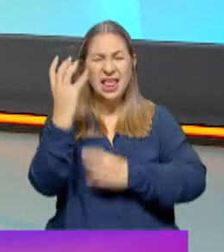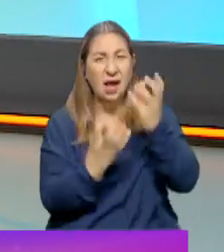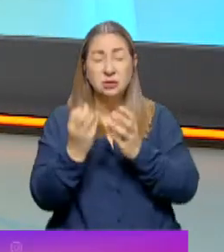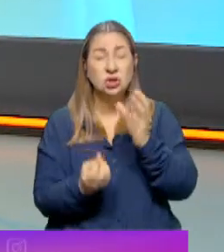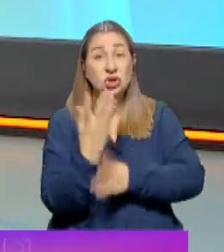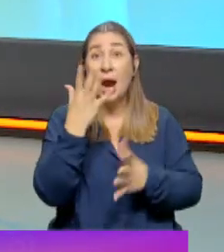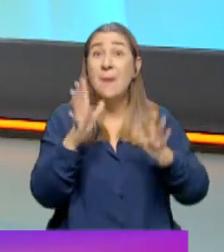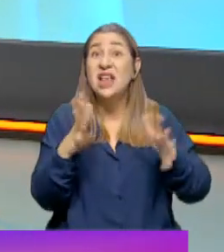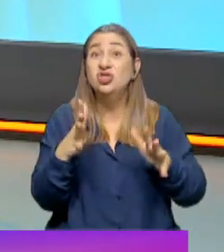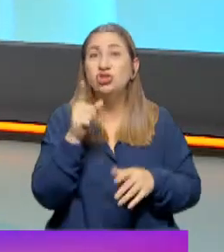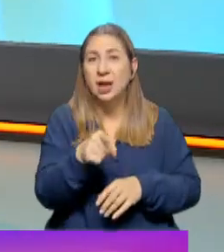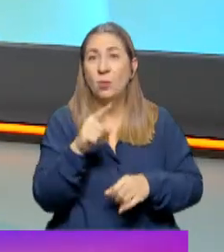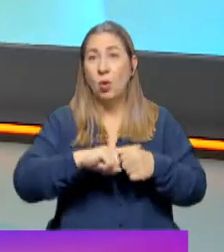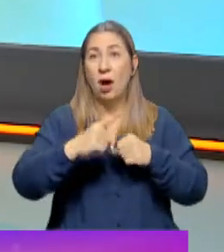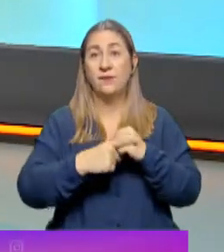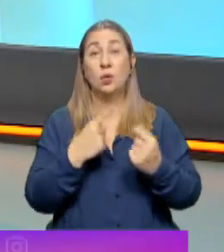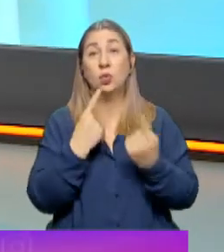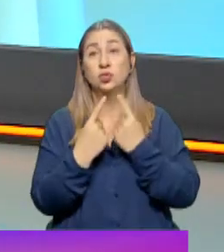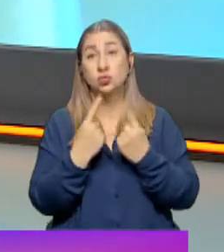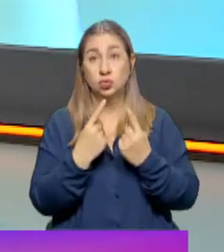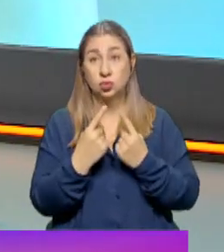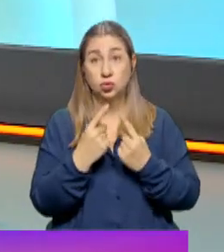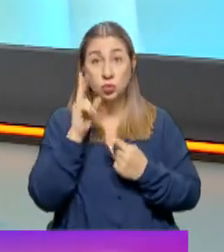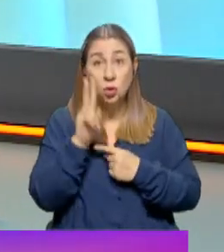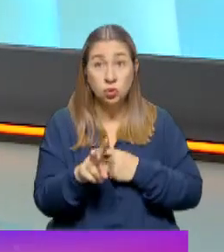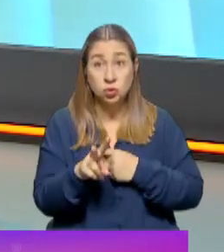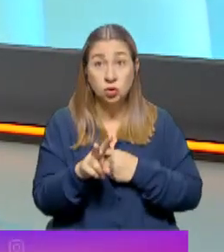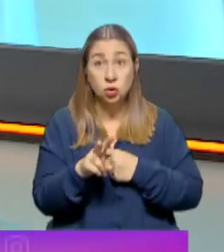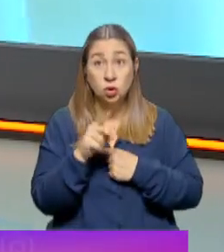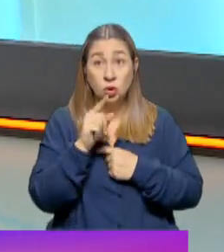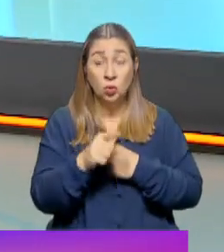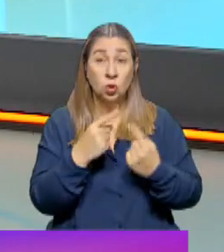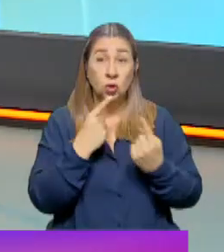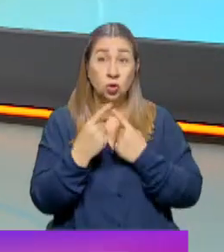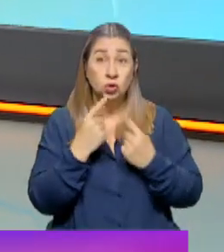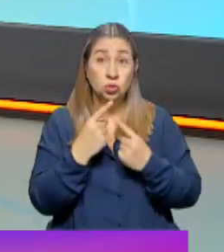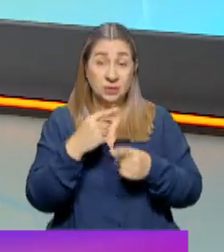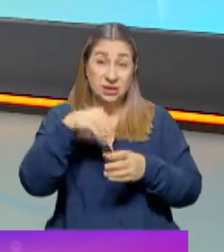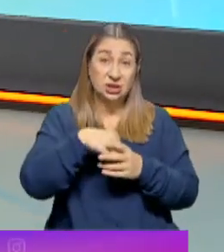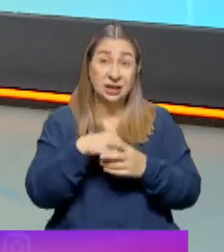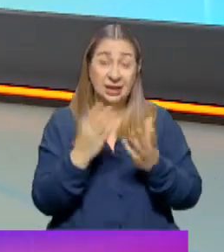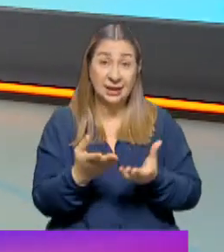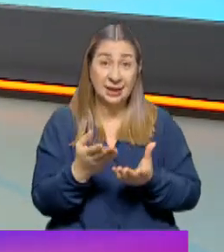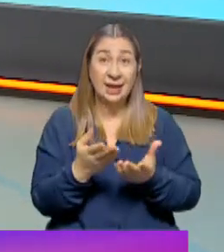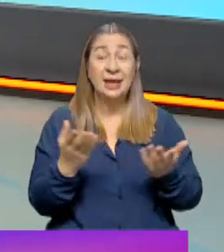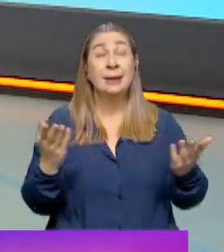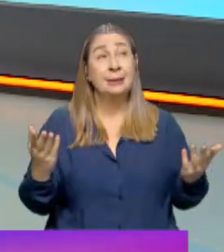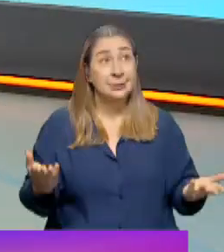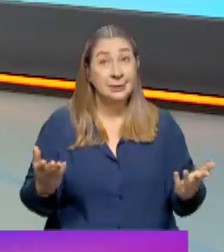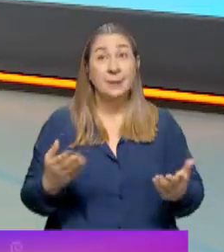sebep olabileceğini bu hafta gündemde gördük. Bu konuştuklarımız arasındaydı.